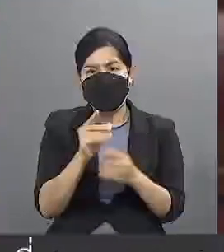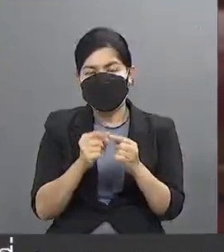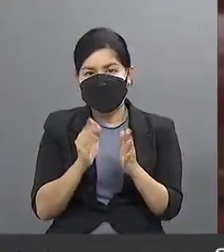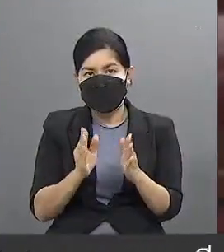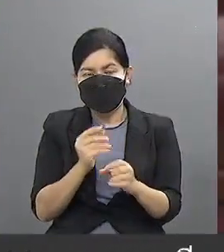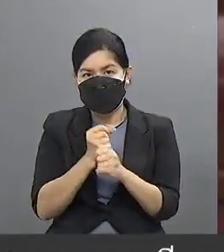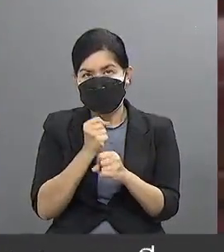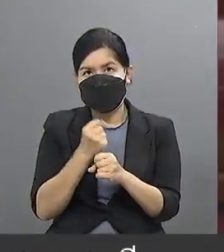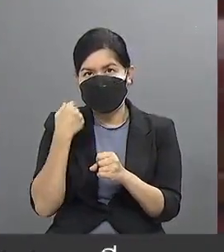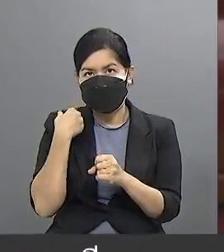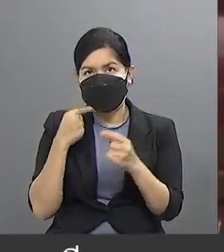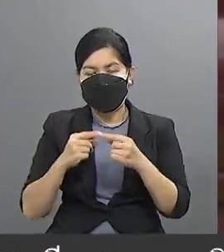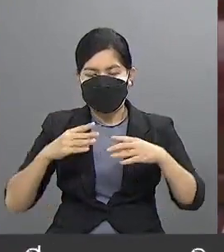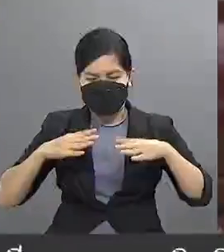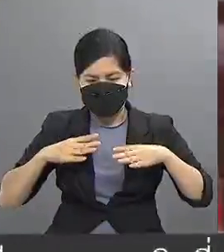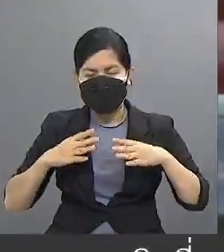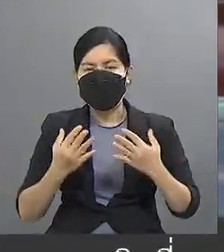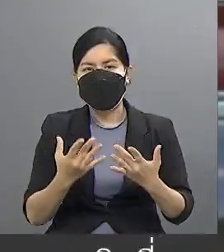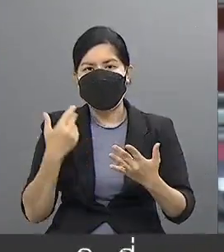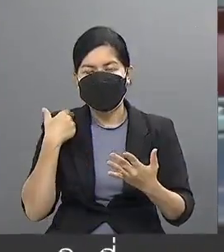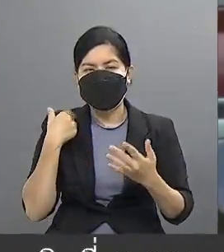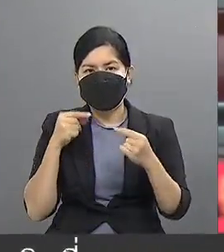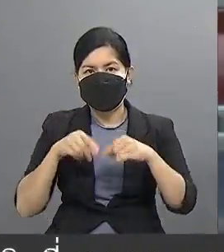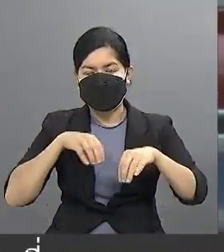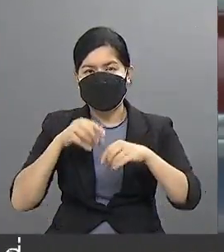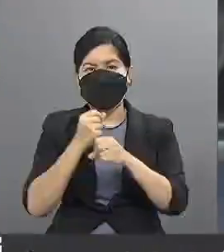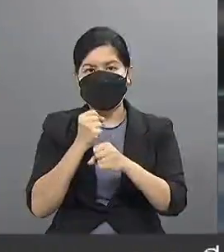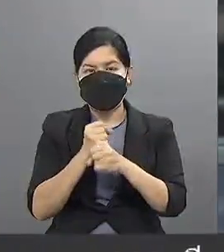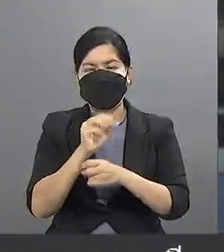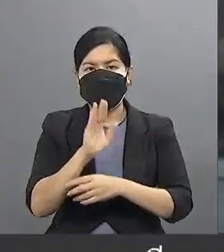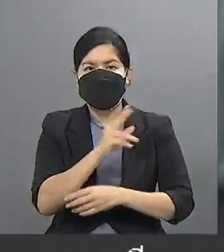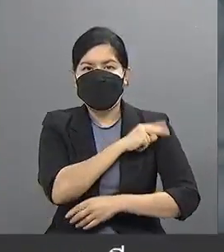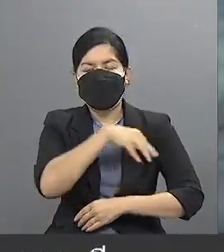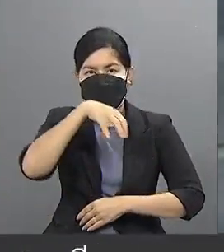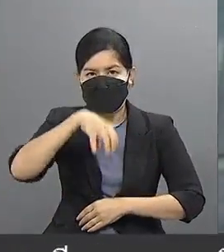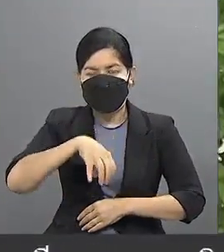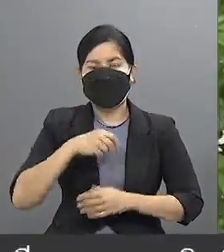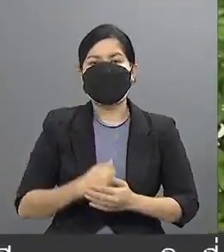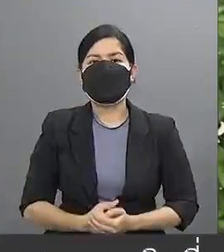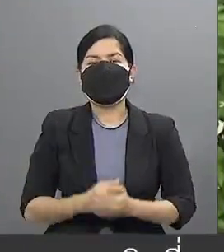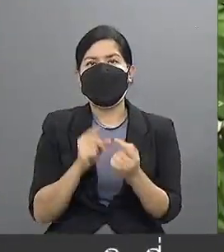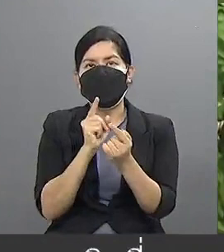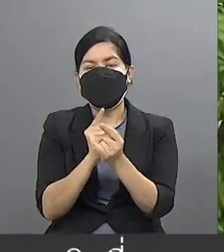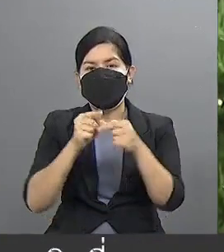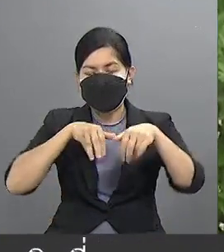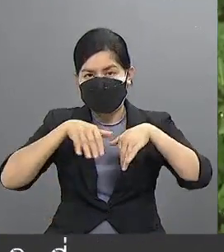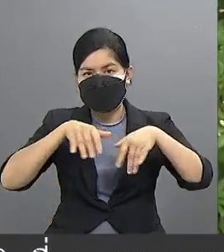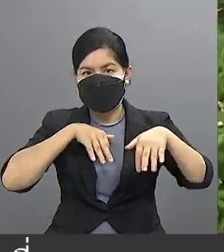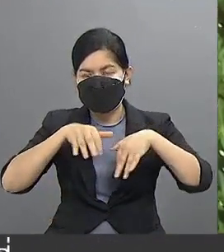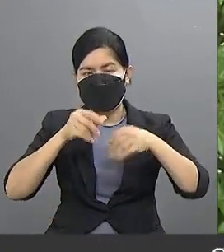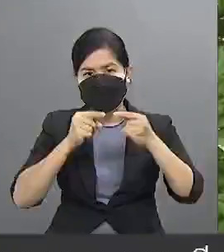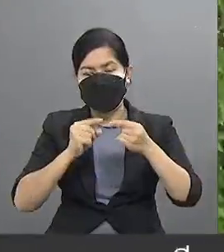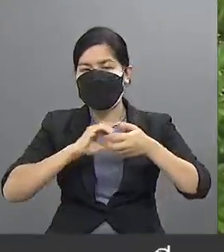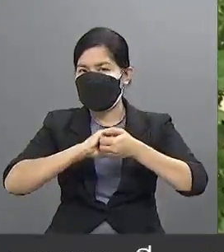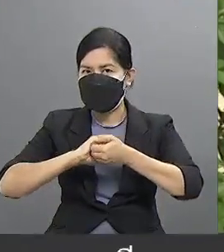อระหว่างรอจัดสร้างโรงพยาบาลสนามทั้ง2แห่งอย่างเร่งด่วนซึ่งพบว่าประชาชนในพื้นที่มีความร่วมแรงร่วมใจเป็น